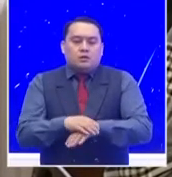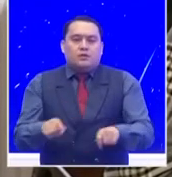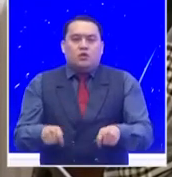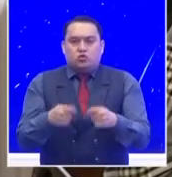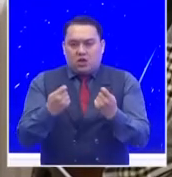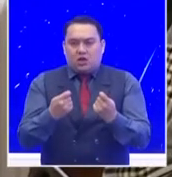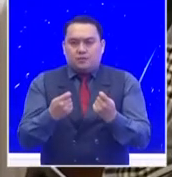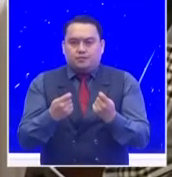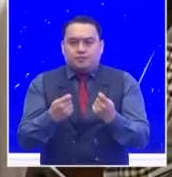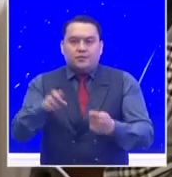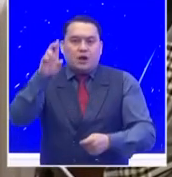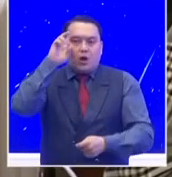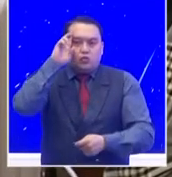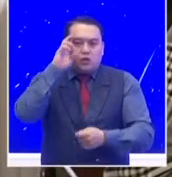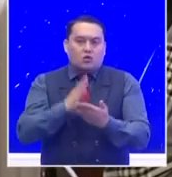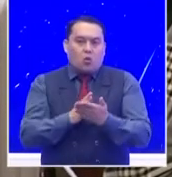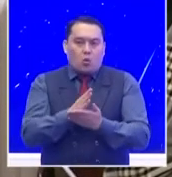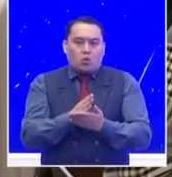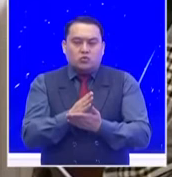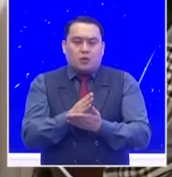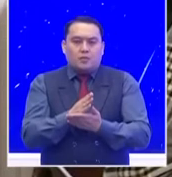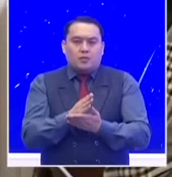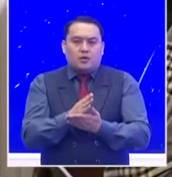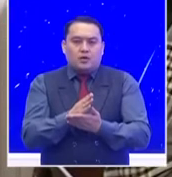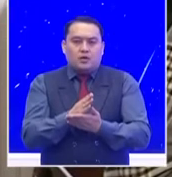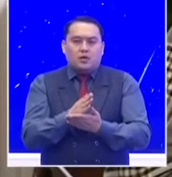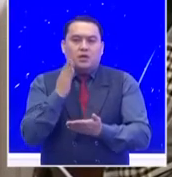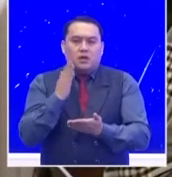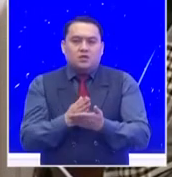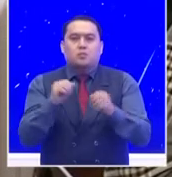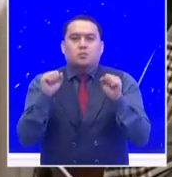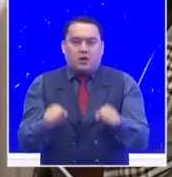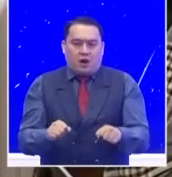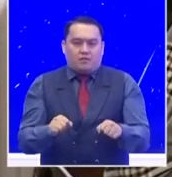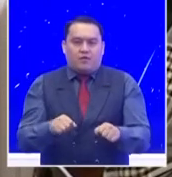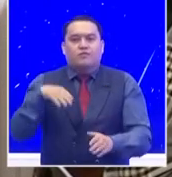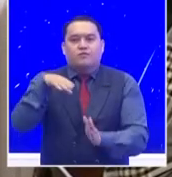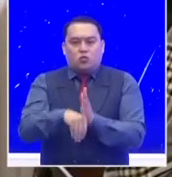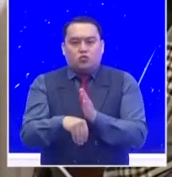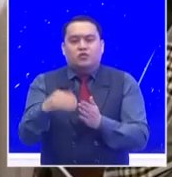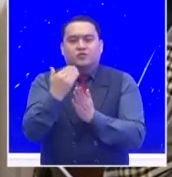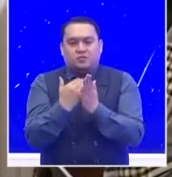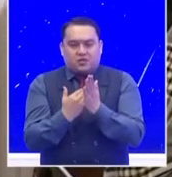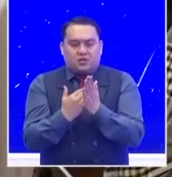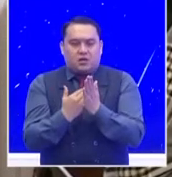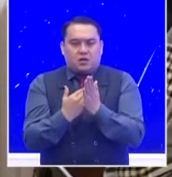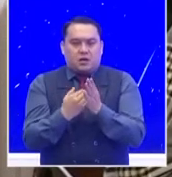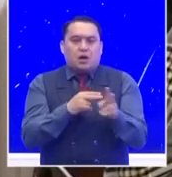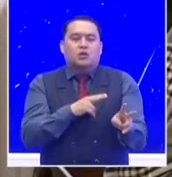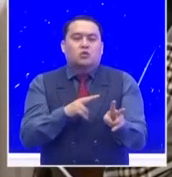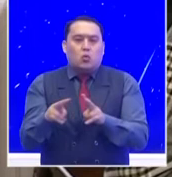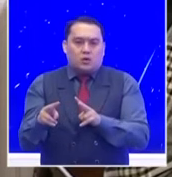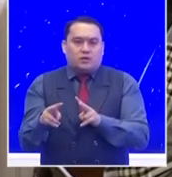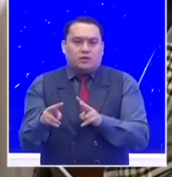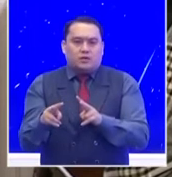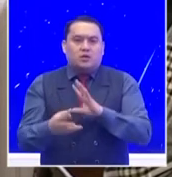нарушения государственный орган в области охраны окружающей среды имеет право включить их в список профилактического контроля,